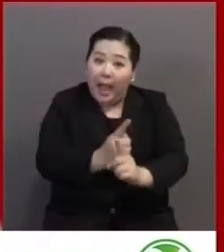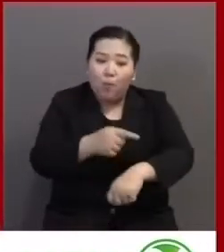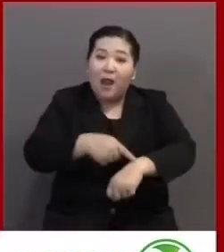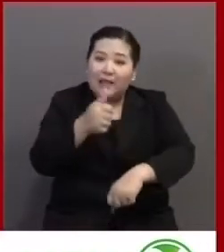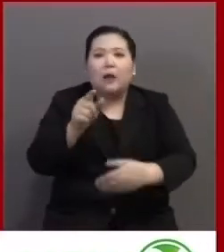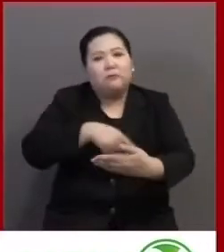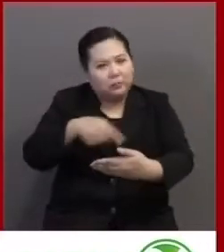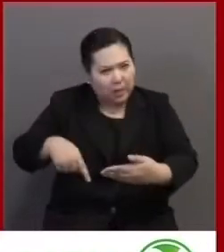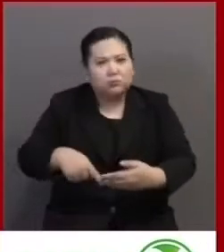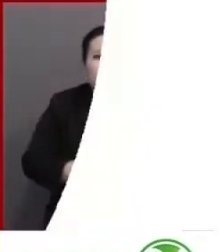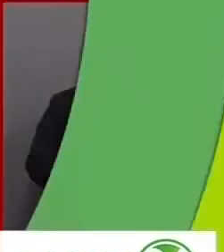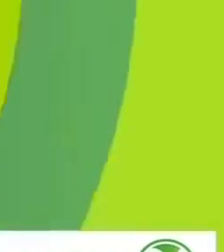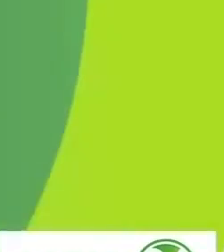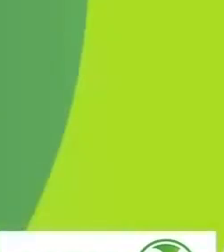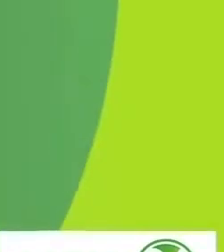ค่ะ